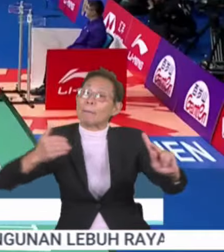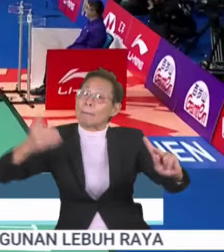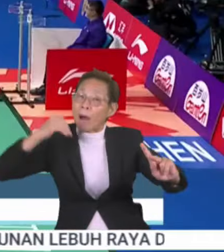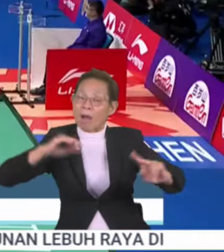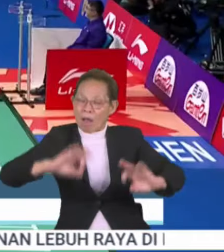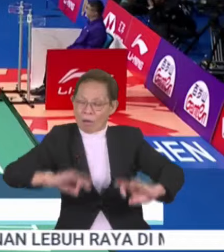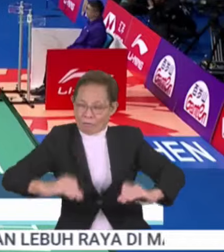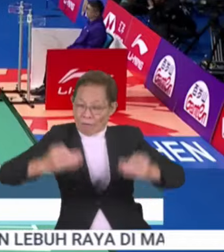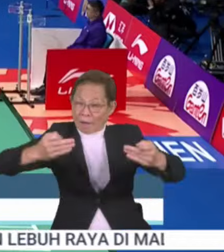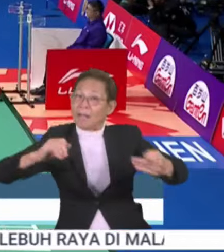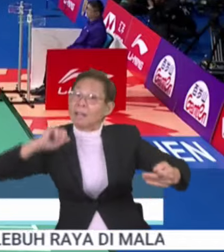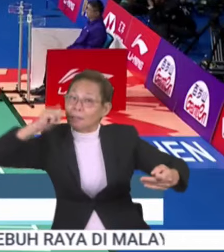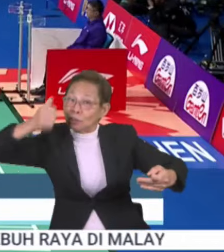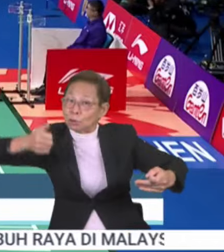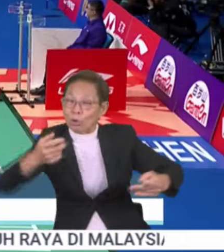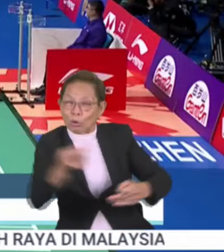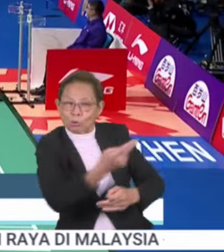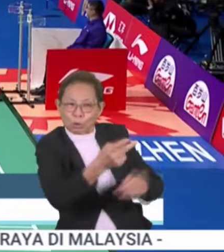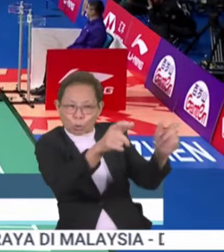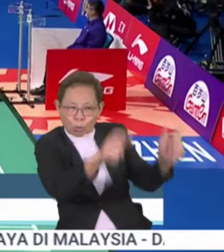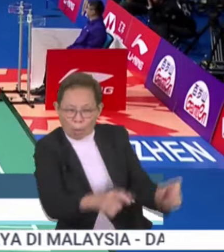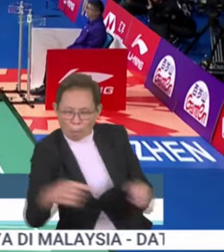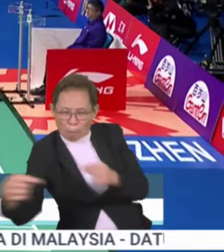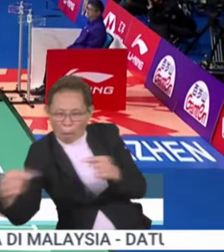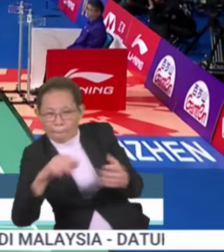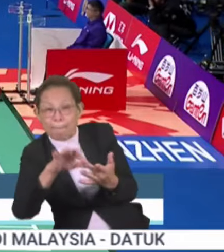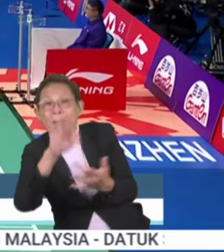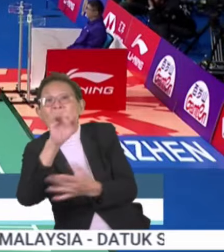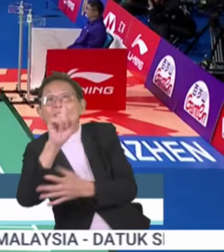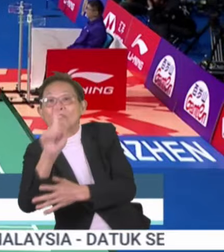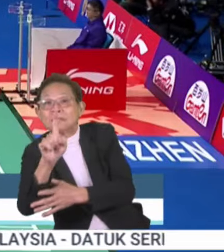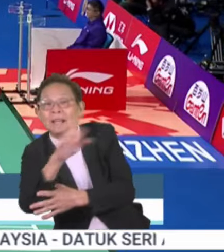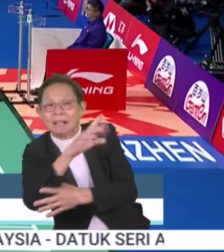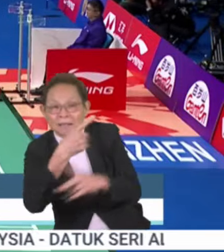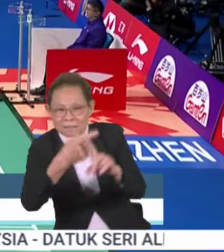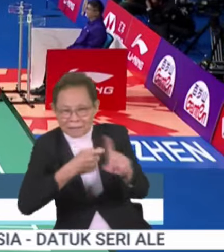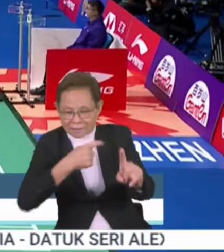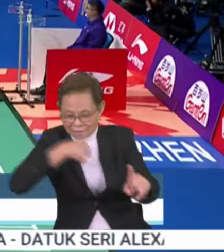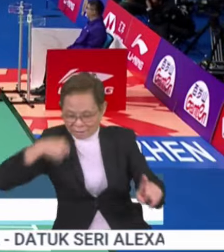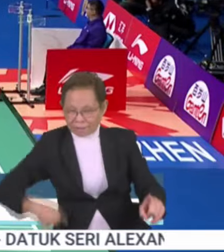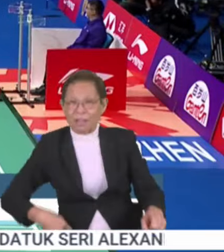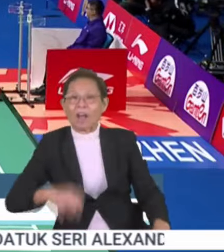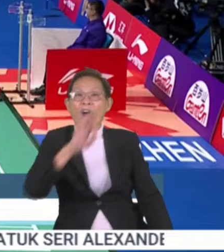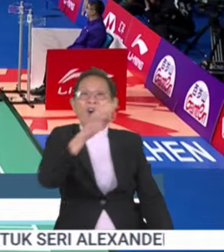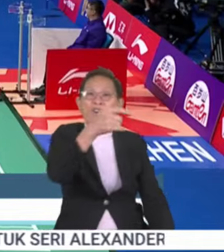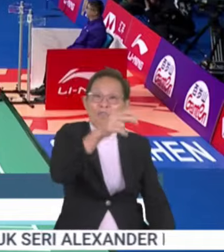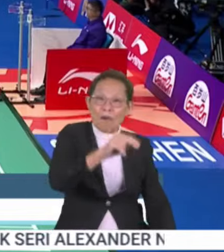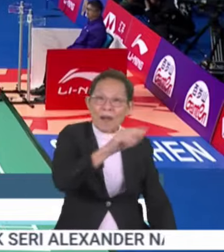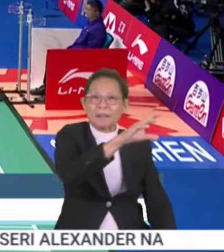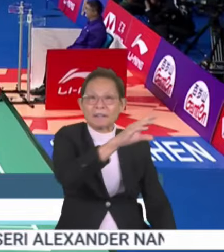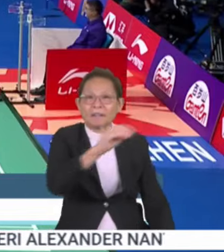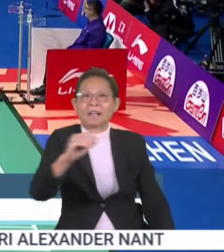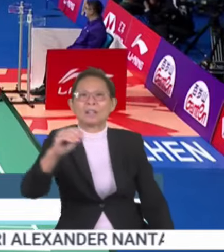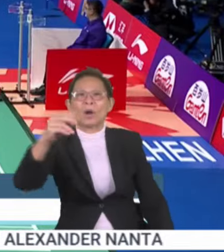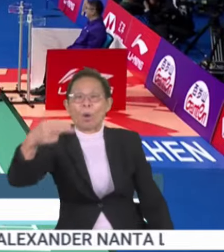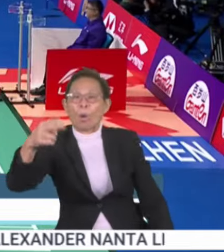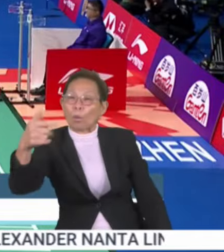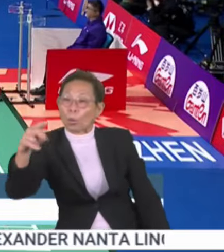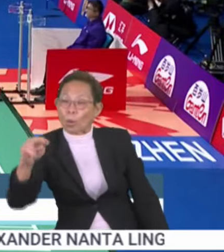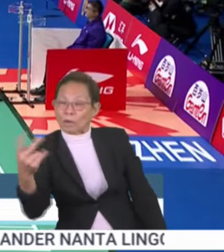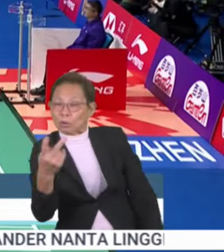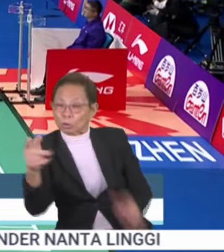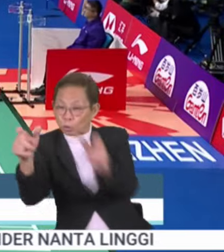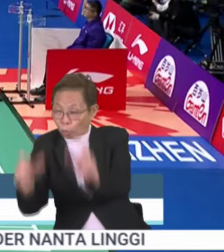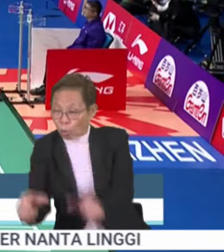Di pentas final esok, mereka akan berentap dengan pilihan pertama yang juga dari China, Feng Yanzi, Huang Dongping.